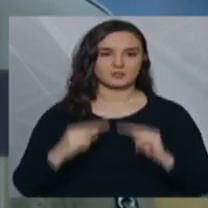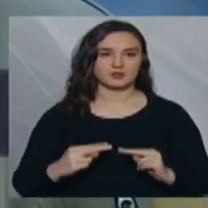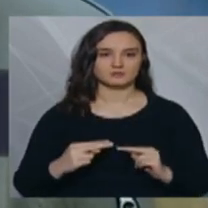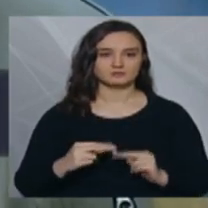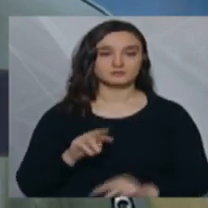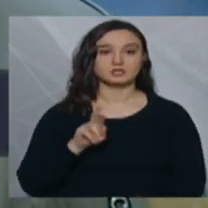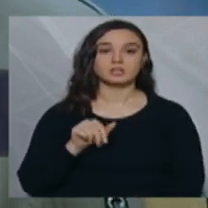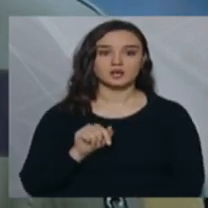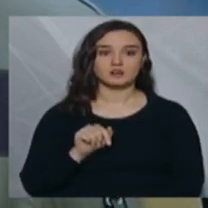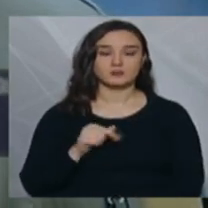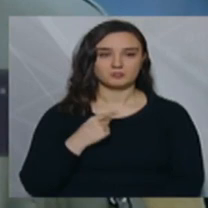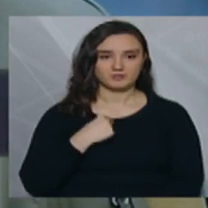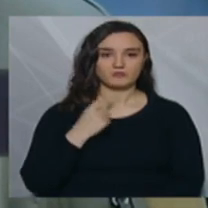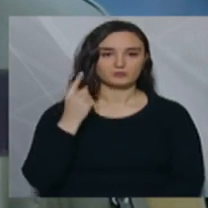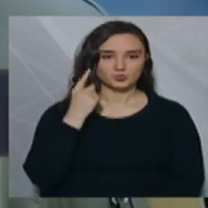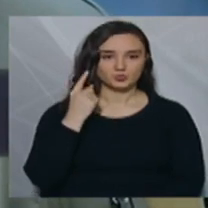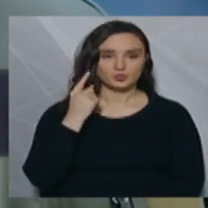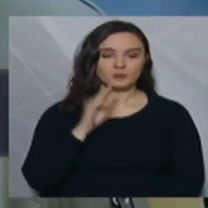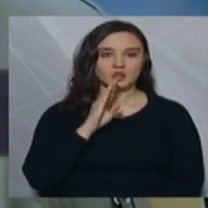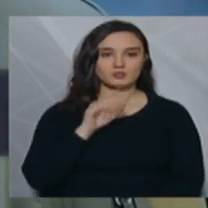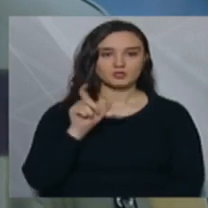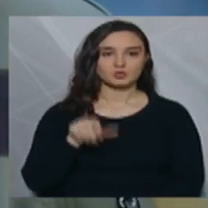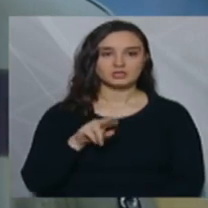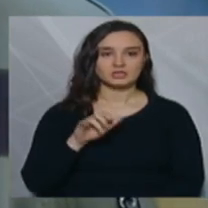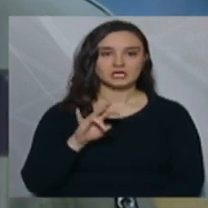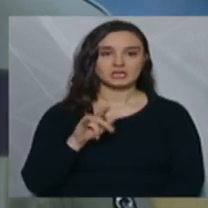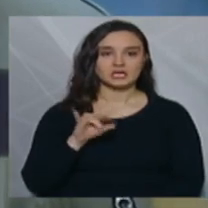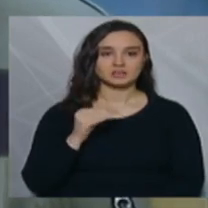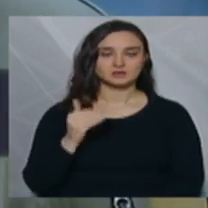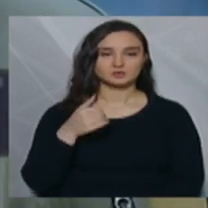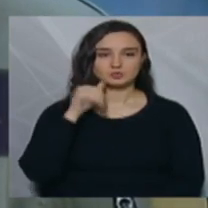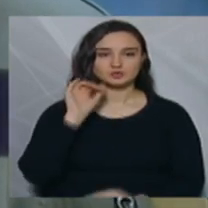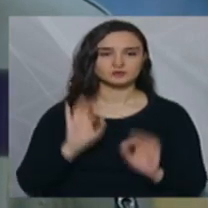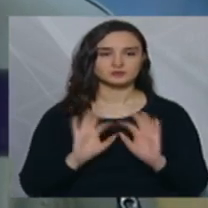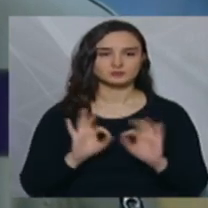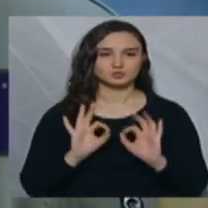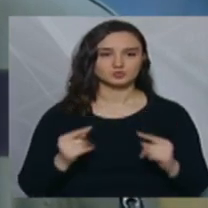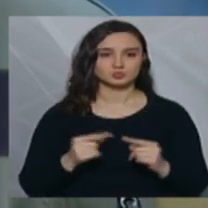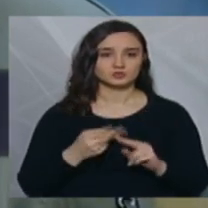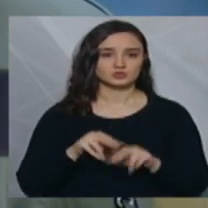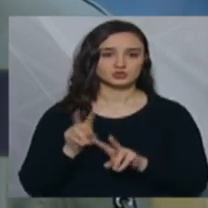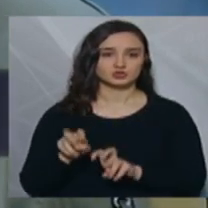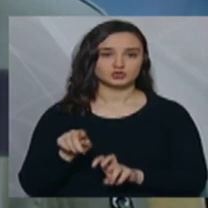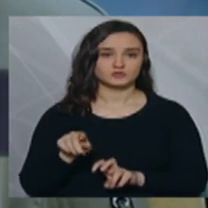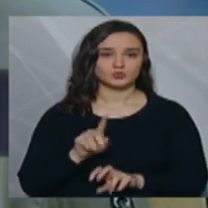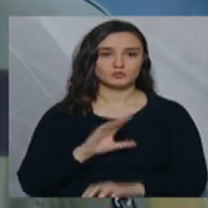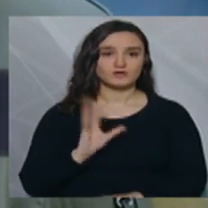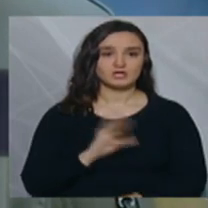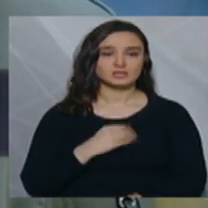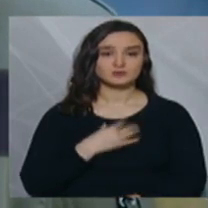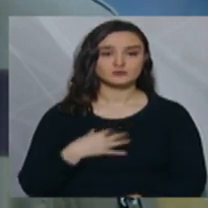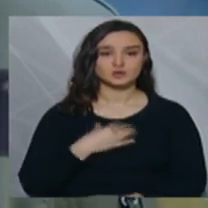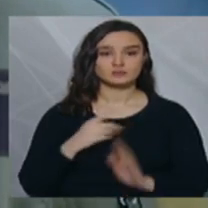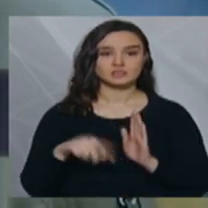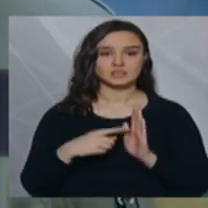და მე ვფიქრობ, ქალბატონი დეგნანის კუშინდელი განცხადებები ზუსტად ამას გულისხმობდა, რომ ყველაზე მნიშვნელოვანი